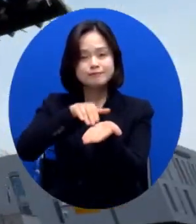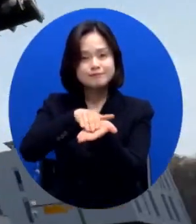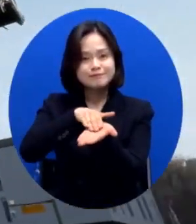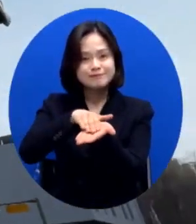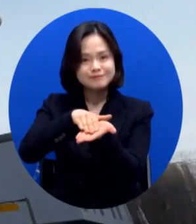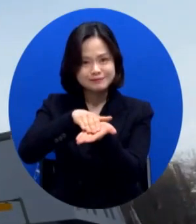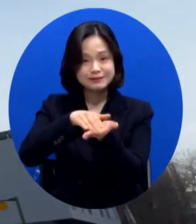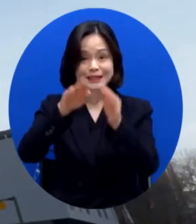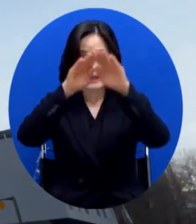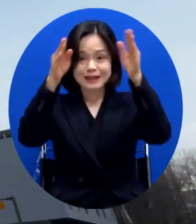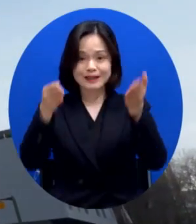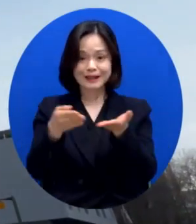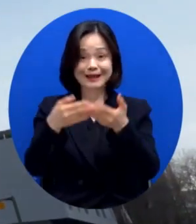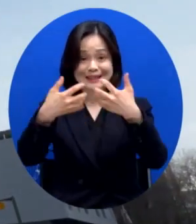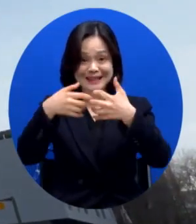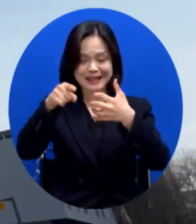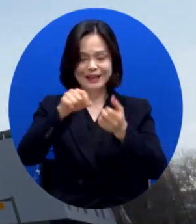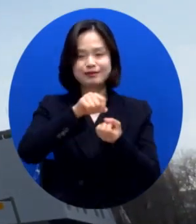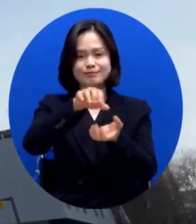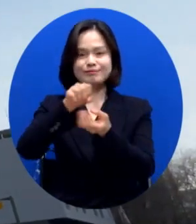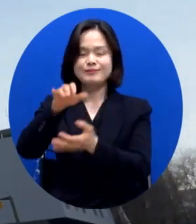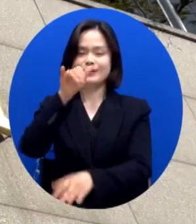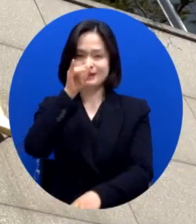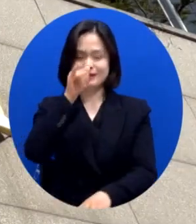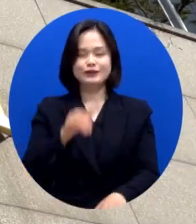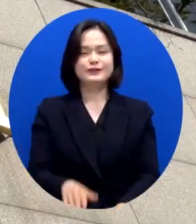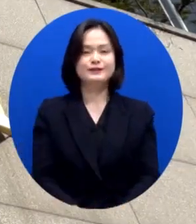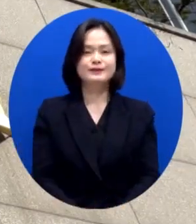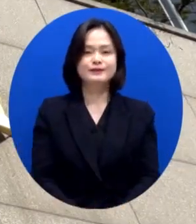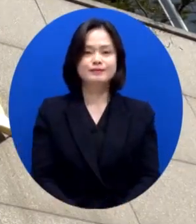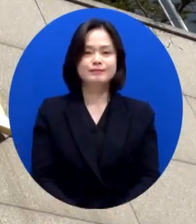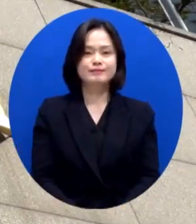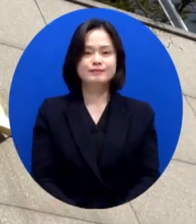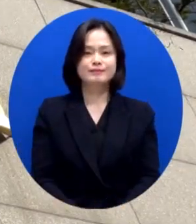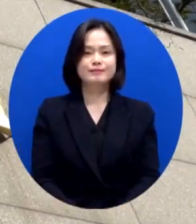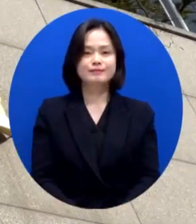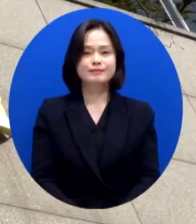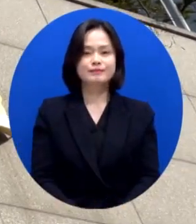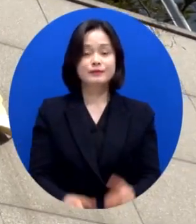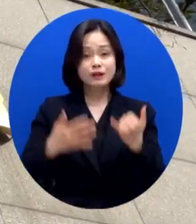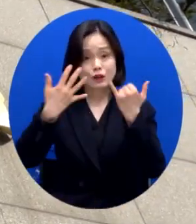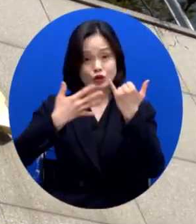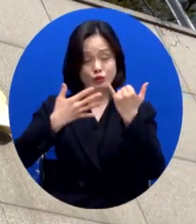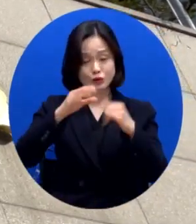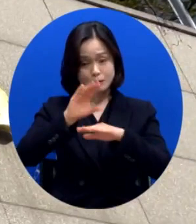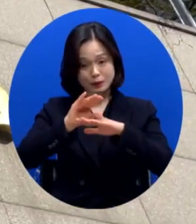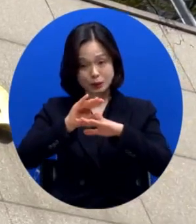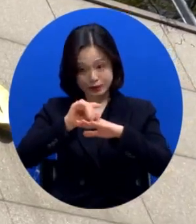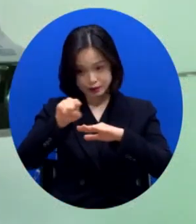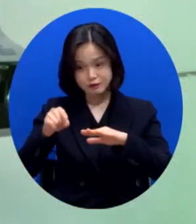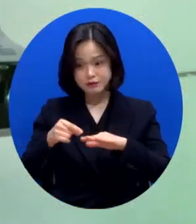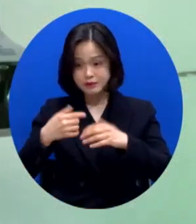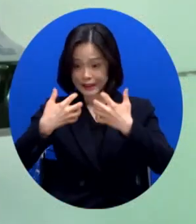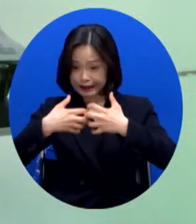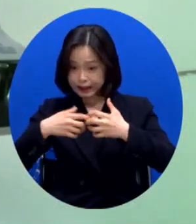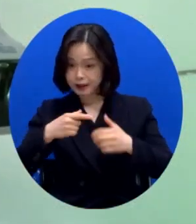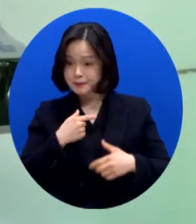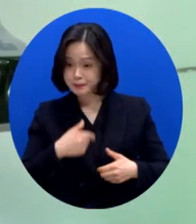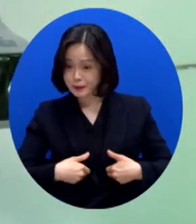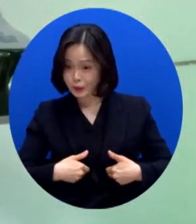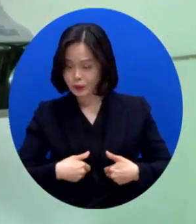은평제일교회는 지난 1월부터 작은 교회의 방역을 돕기 위해 유튜브 방송을 통해 신청한 전국 500여